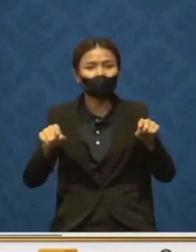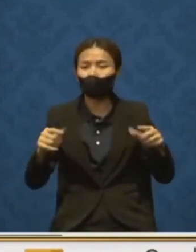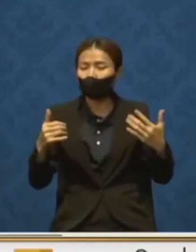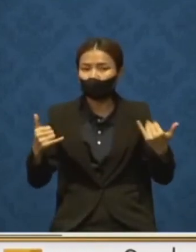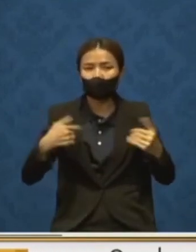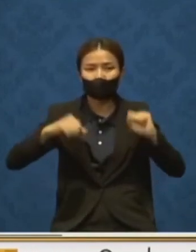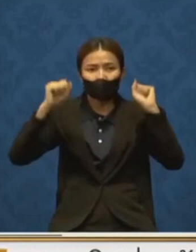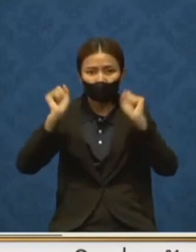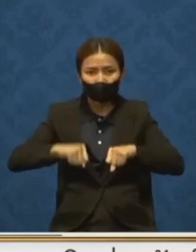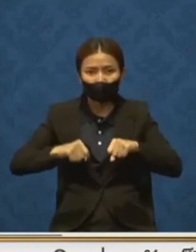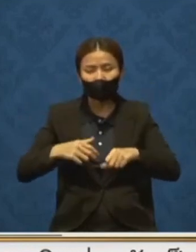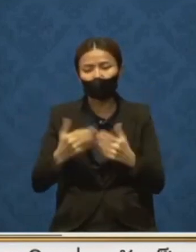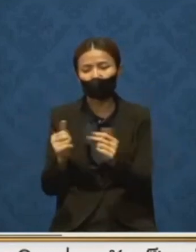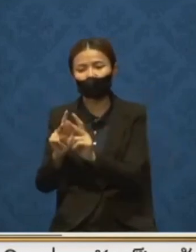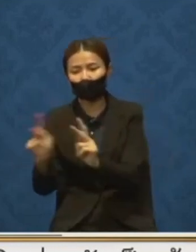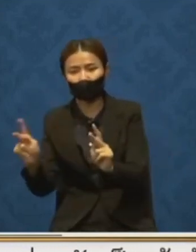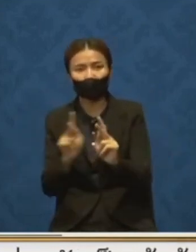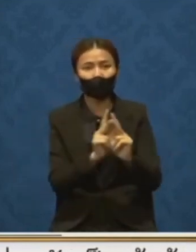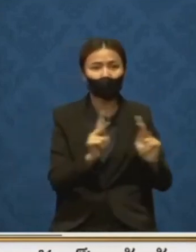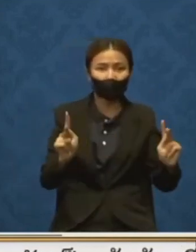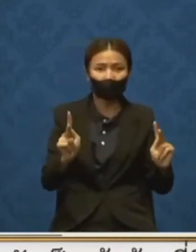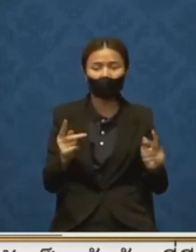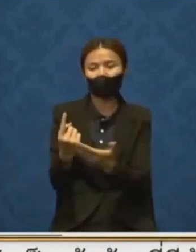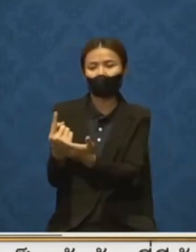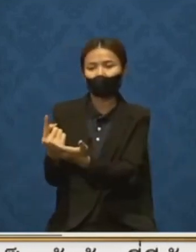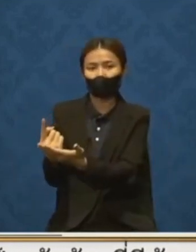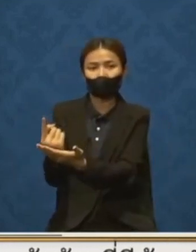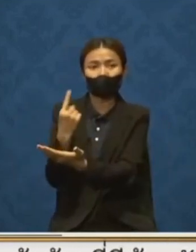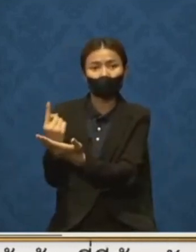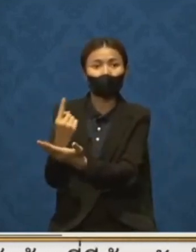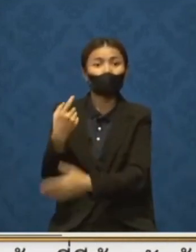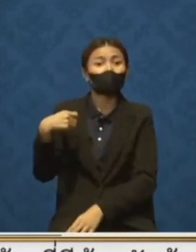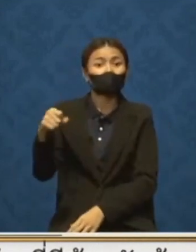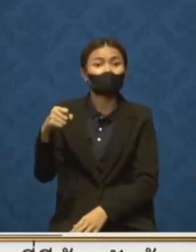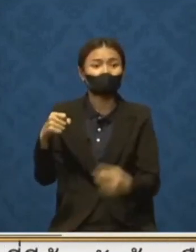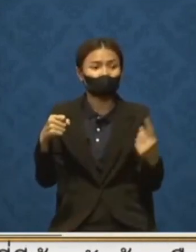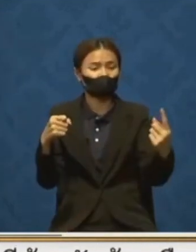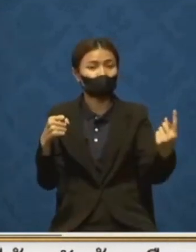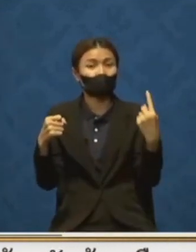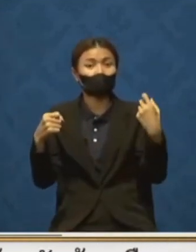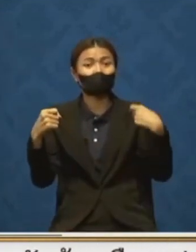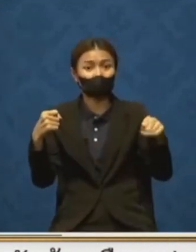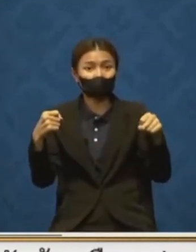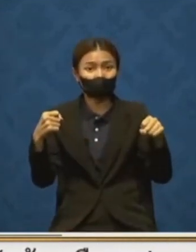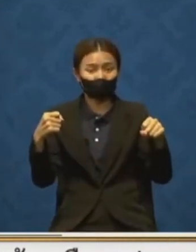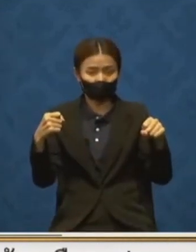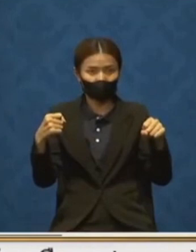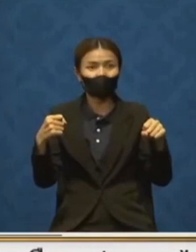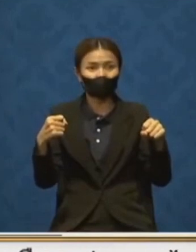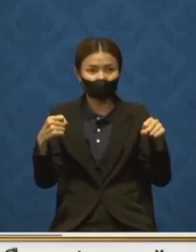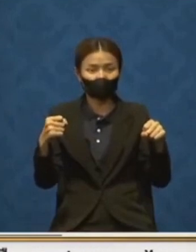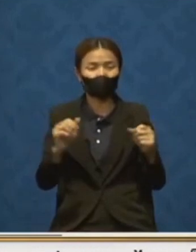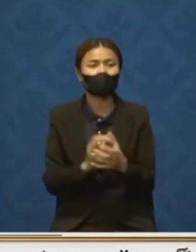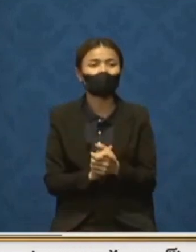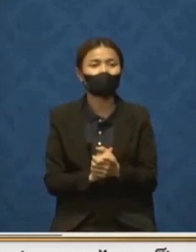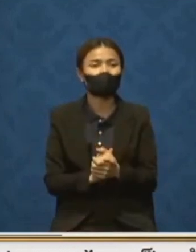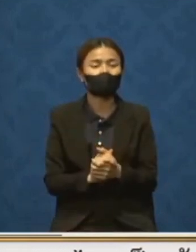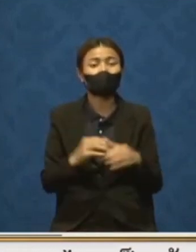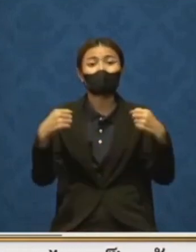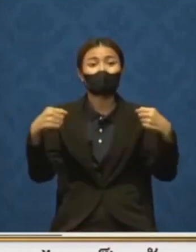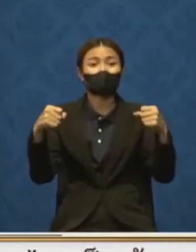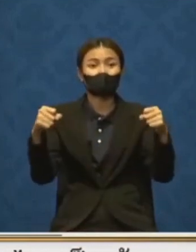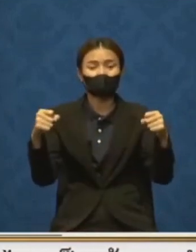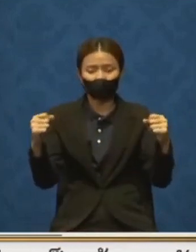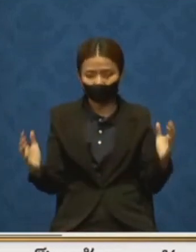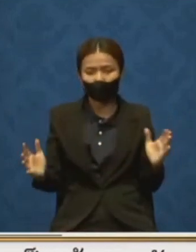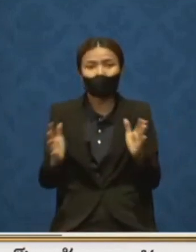งตั้งกรรมการร่วมกันสภาละ10คนตามจำนวนที่สภาผู้แทนราษฎรกำหนดเพื่อพิจารณาร่